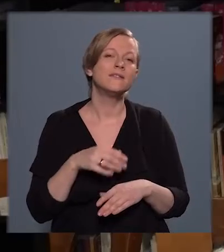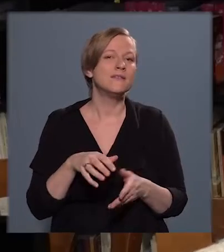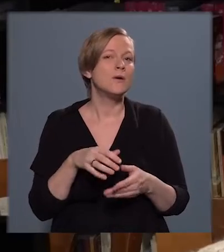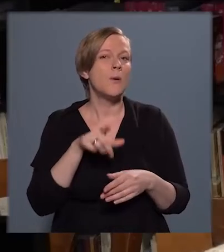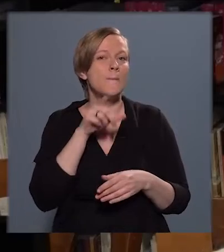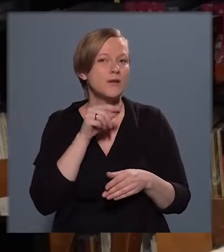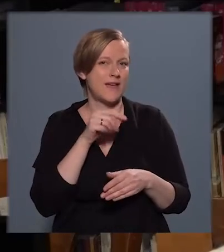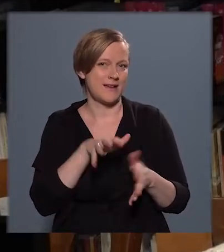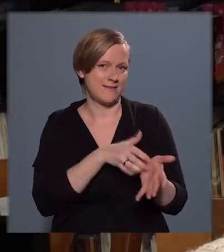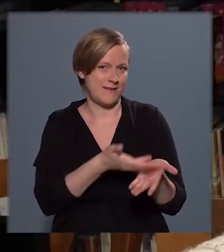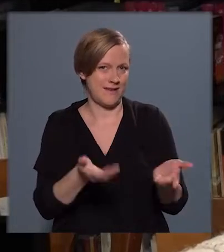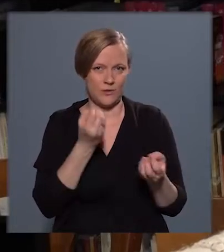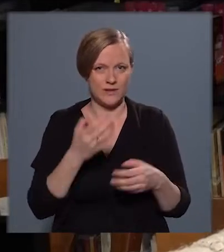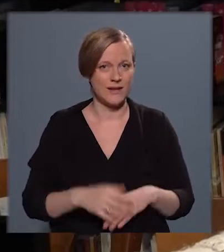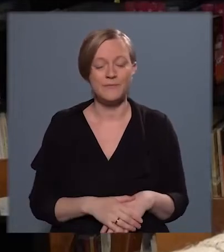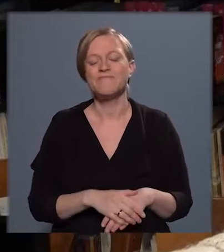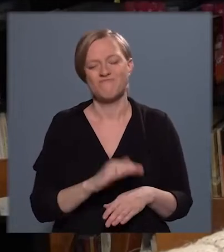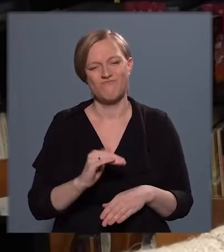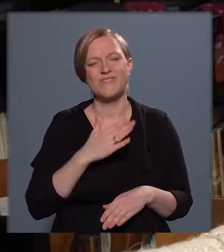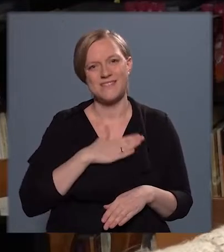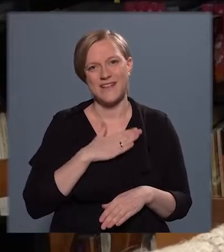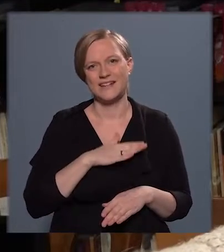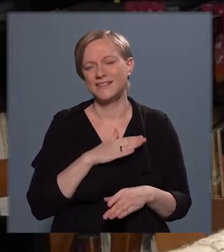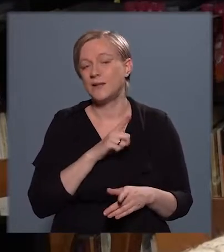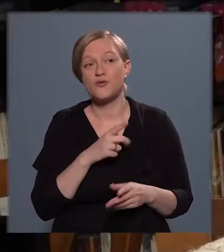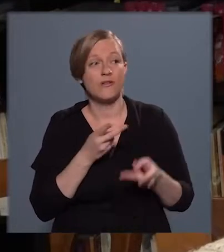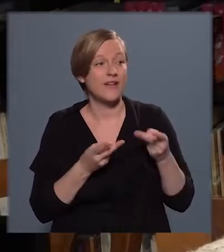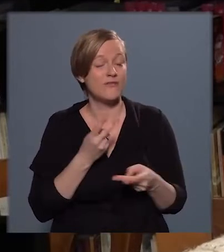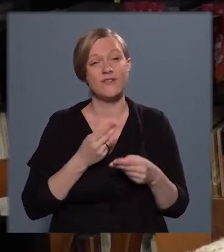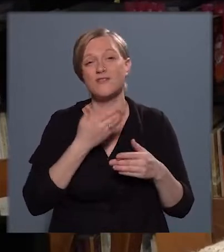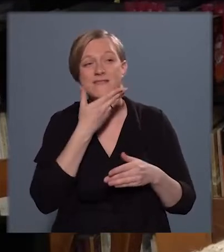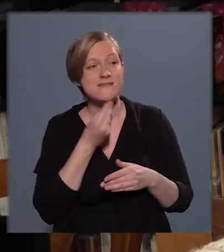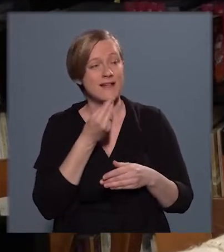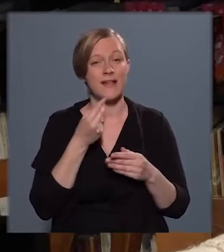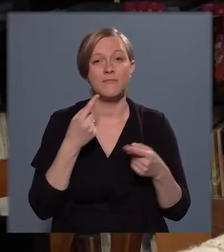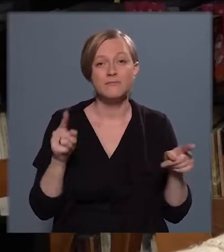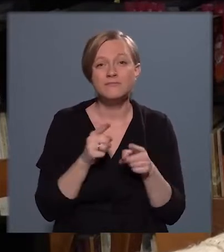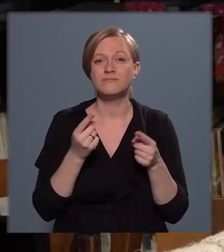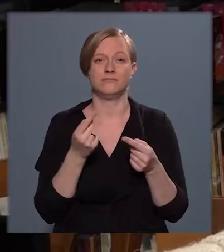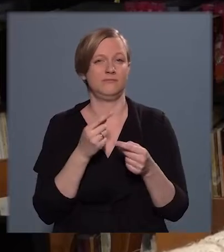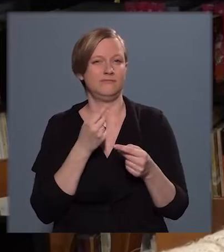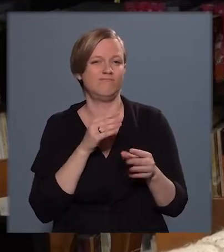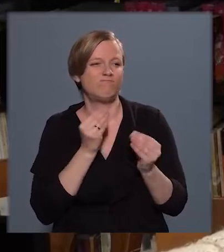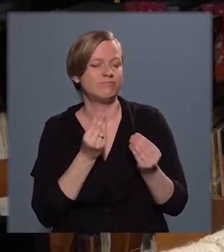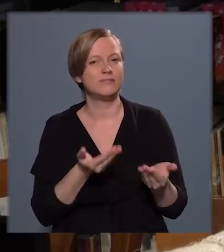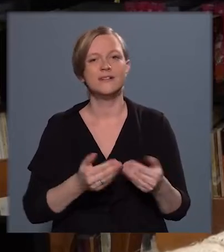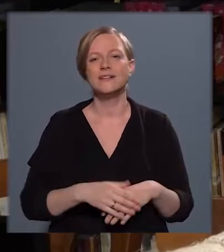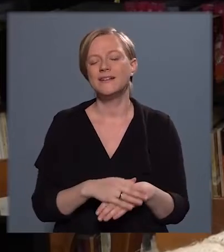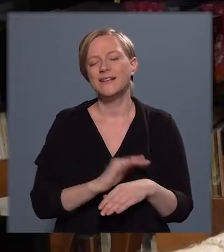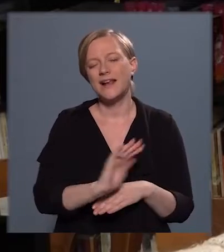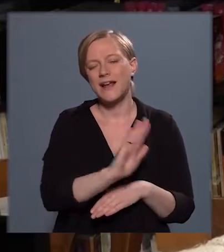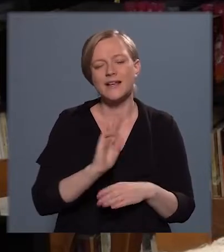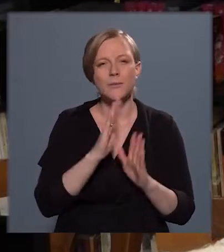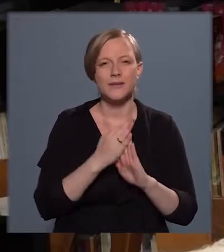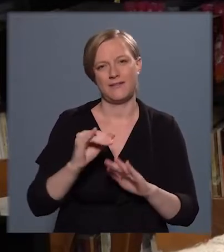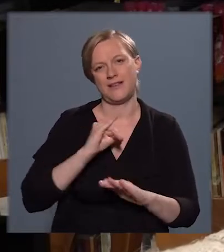szeretik a madarakat, mert nem csak szépek, kedvesek, ugye énekes madarak, ráadásul esztétikai élmény, zenei élményt is tudnak nyújtani, tehát a gyerekek számára minden